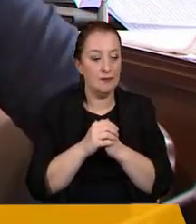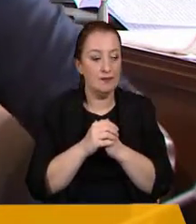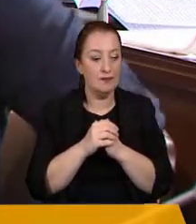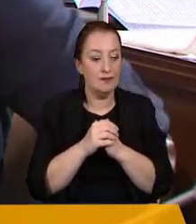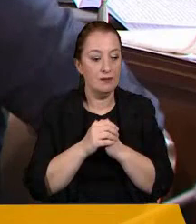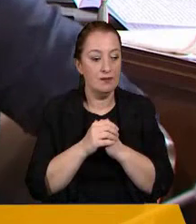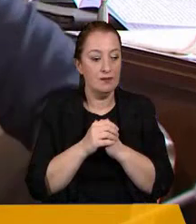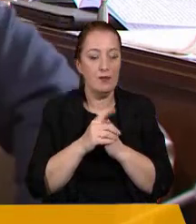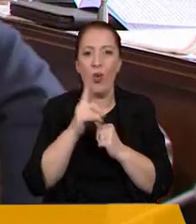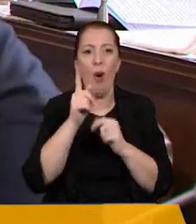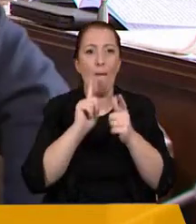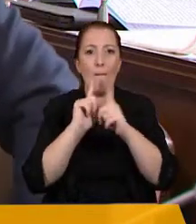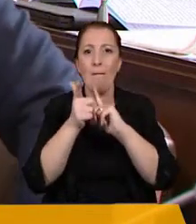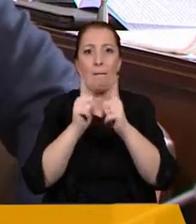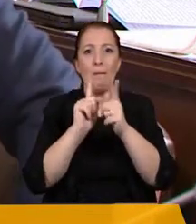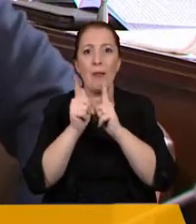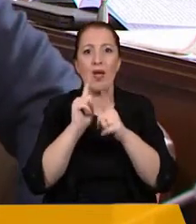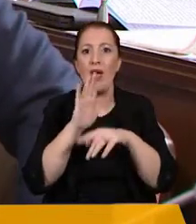kim bağıran arkadaş kim?